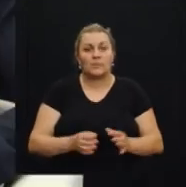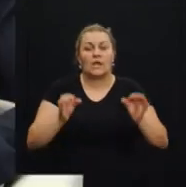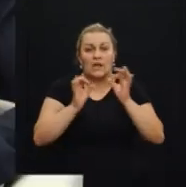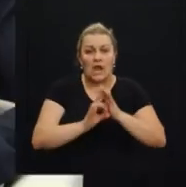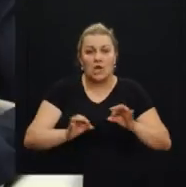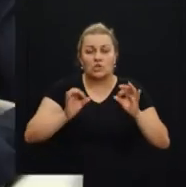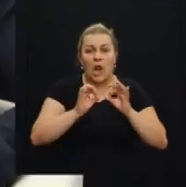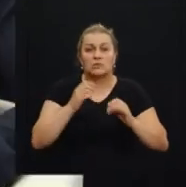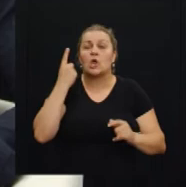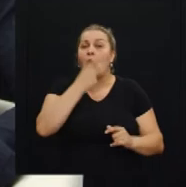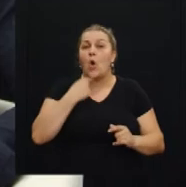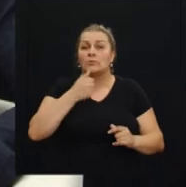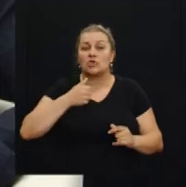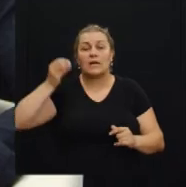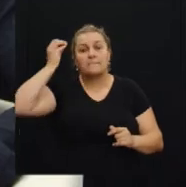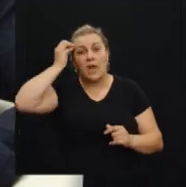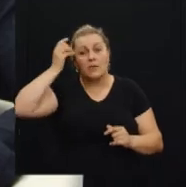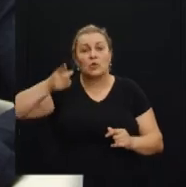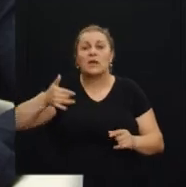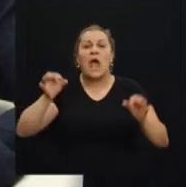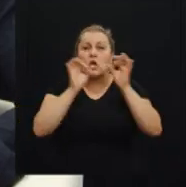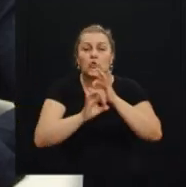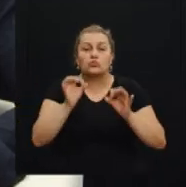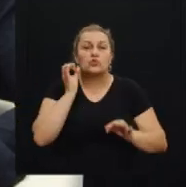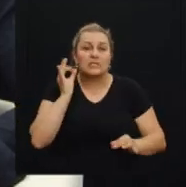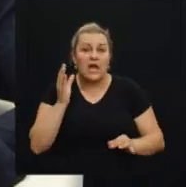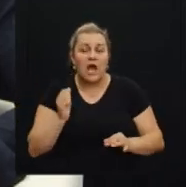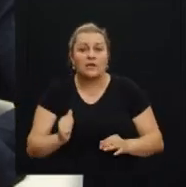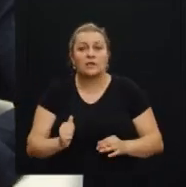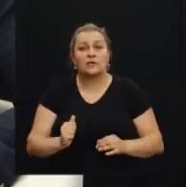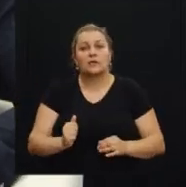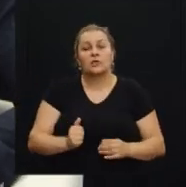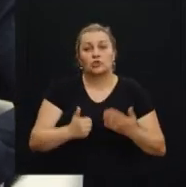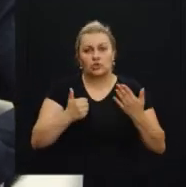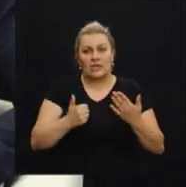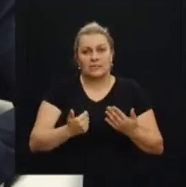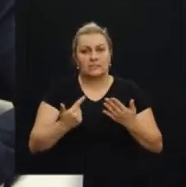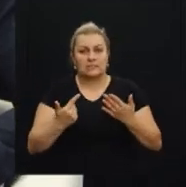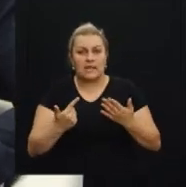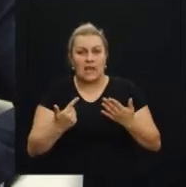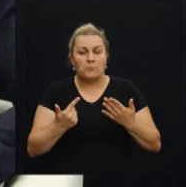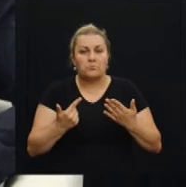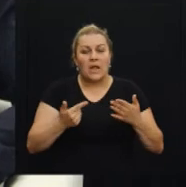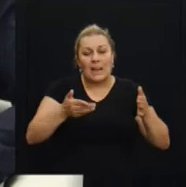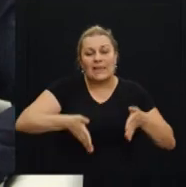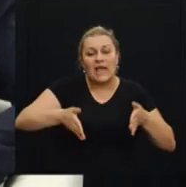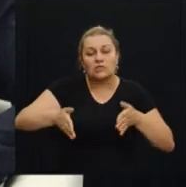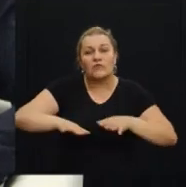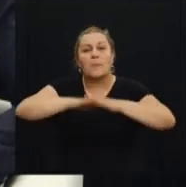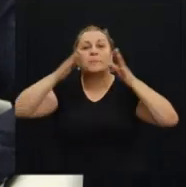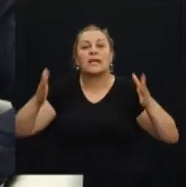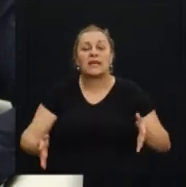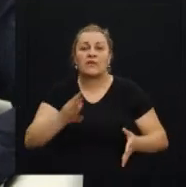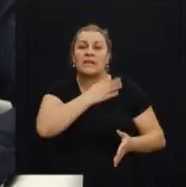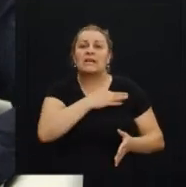nažalost, Omišani pamte i onaj najtužniji dan, 6-7, ako se ne varam, Ljesova sa prekrivenim